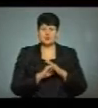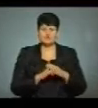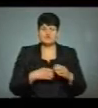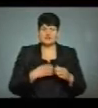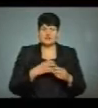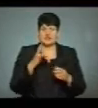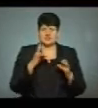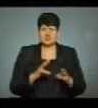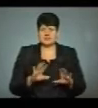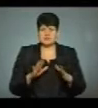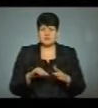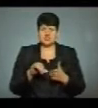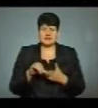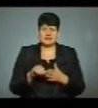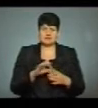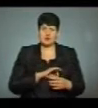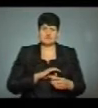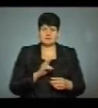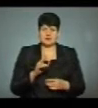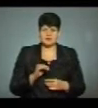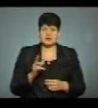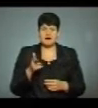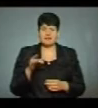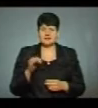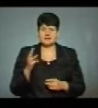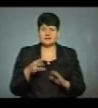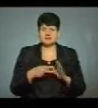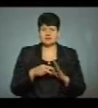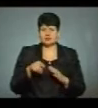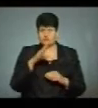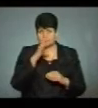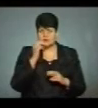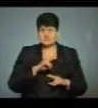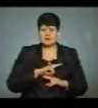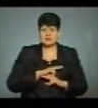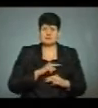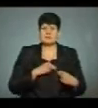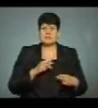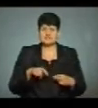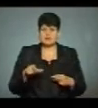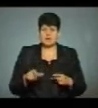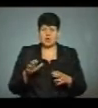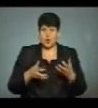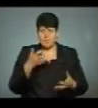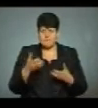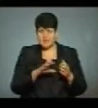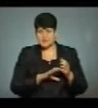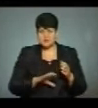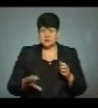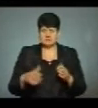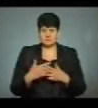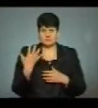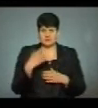члени профспілки. Це Галицька, 37. Тут вночі 8 лютого загинули працівники, які копали траншею завглибшки 5